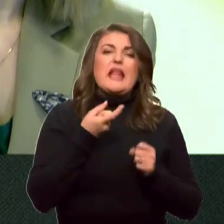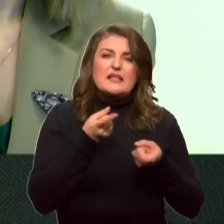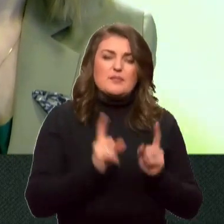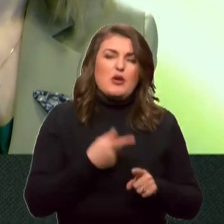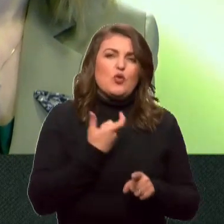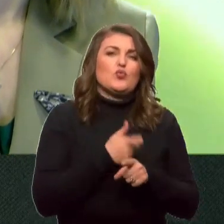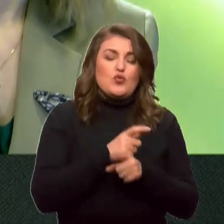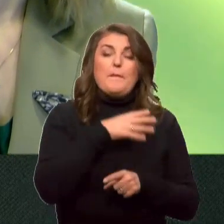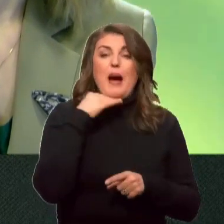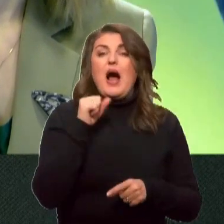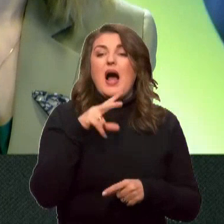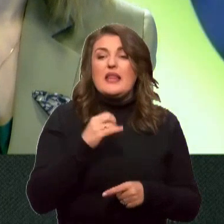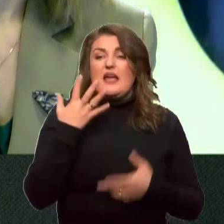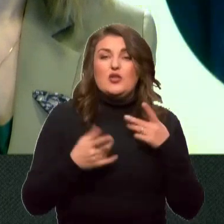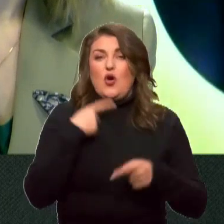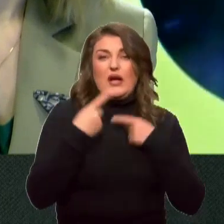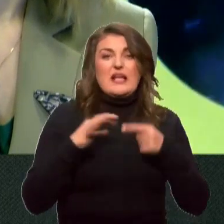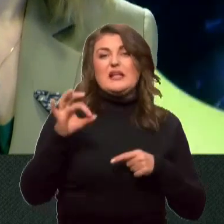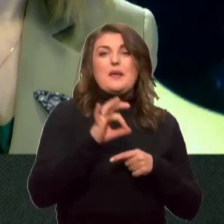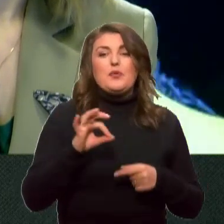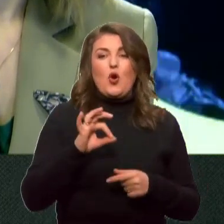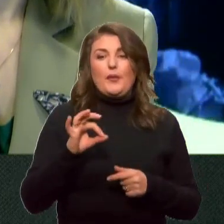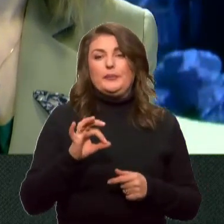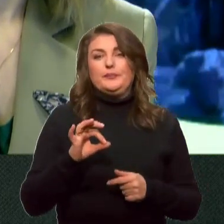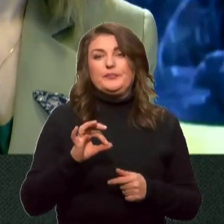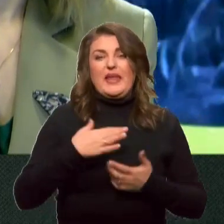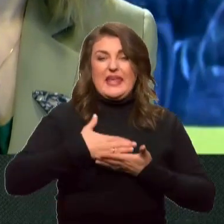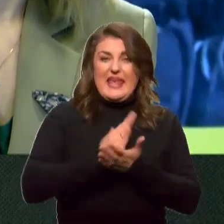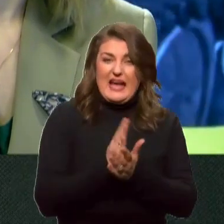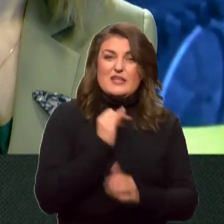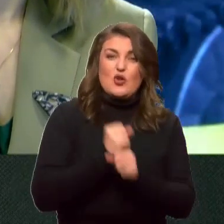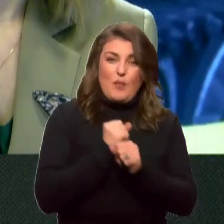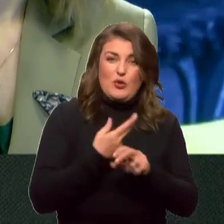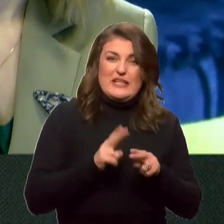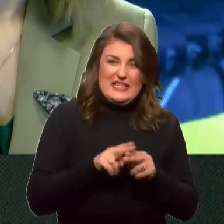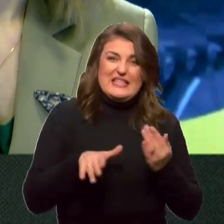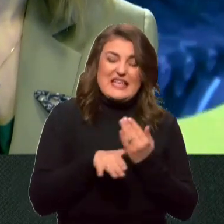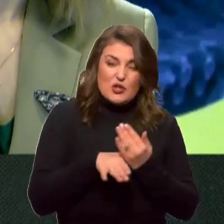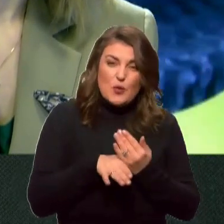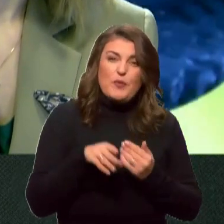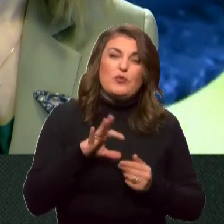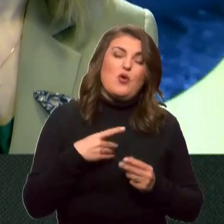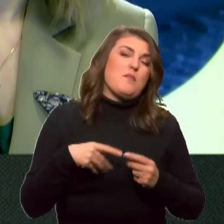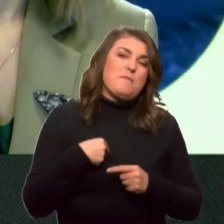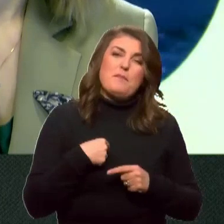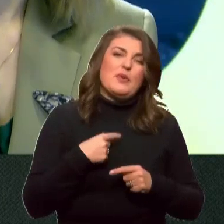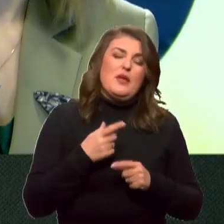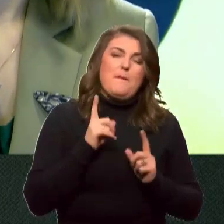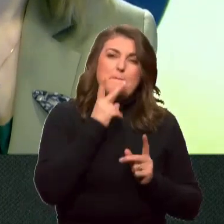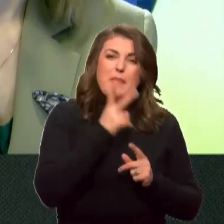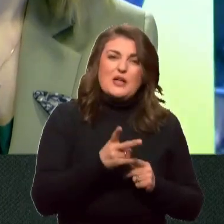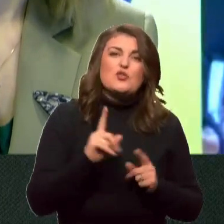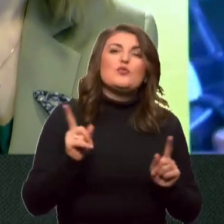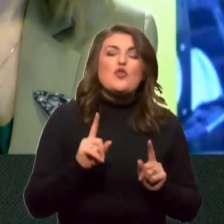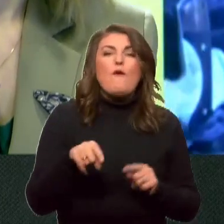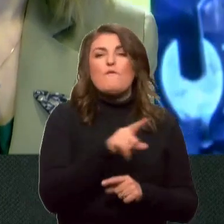його дуже багато. Але якщо казати про якість роботи цих засобів, то ми бачимо, наприклад,